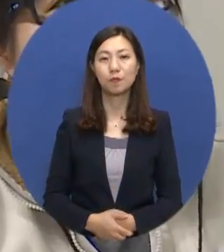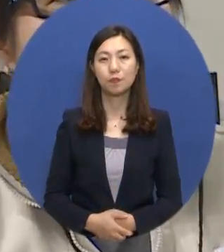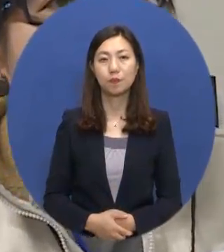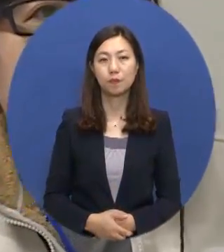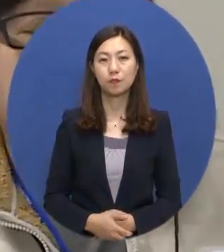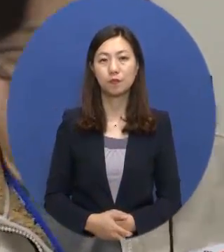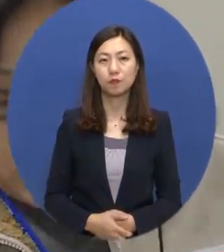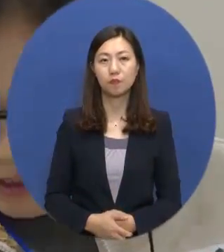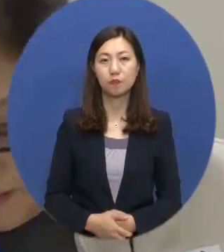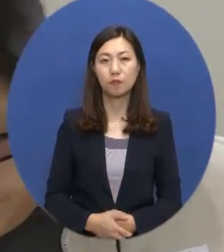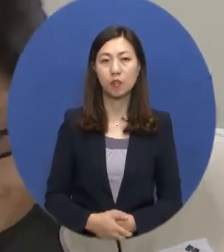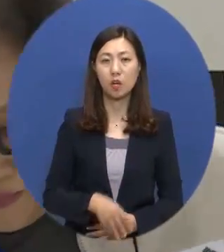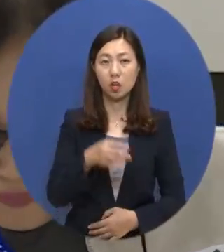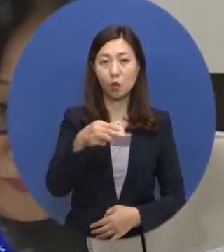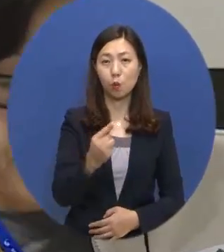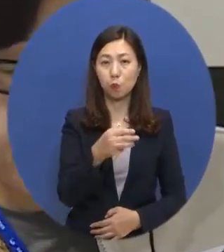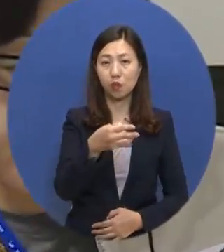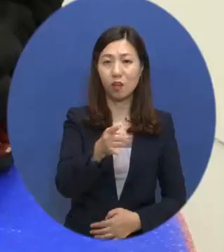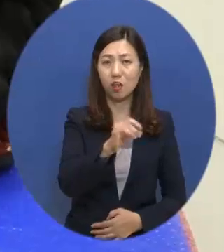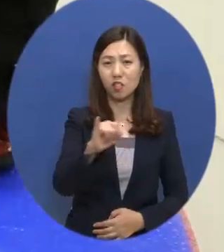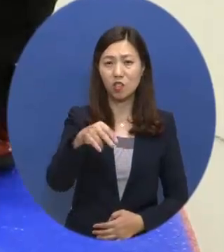로테이션이 없어 지금 로테이션 이제 한